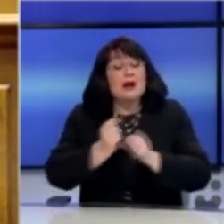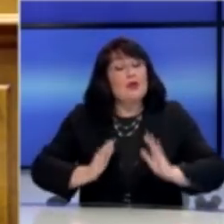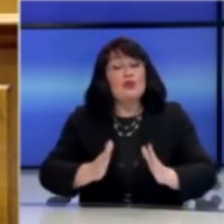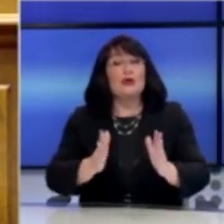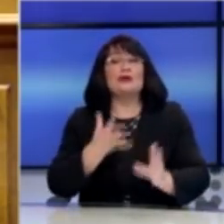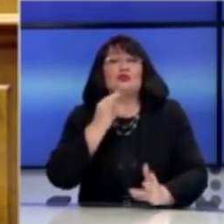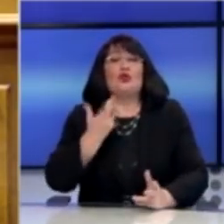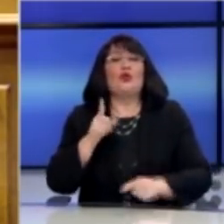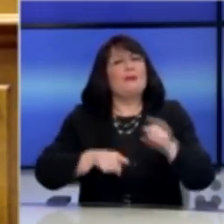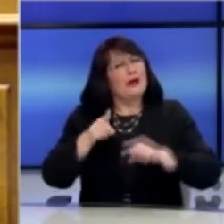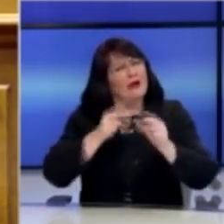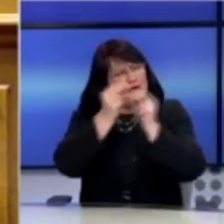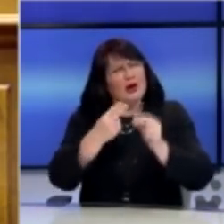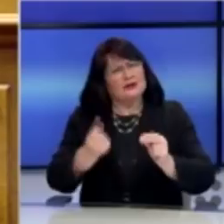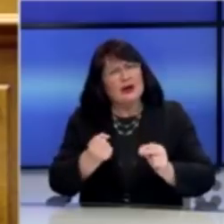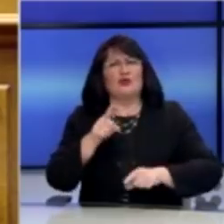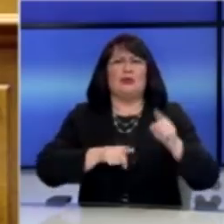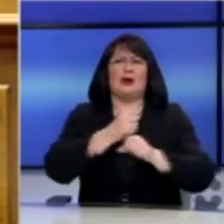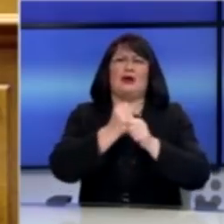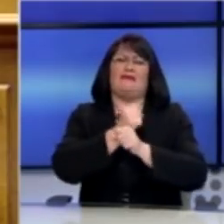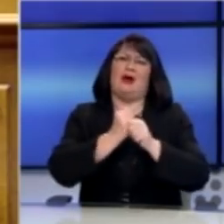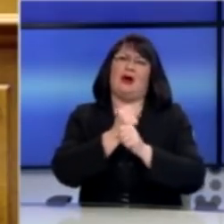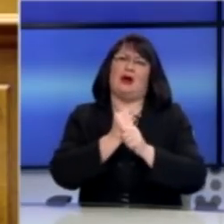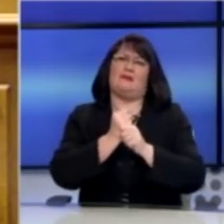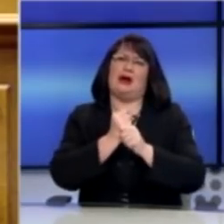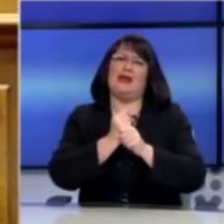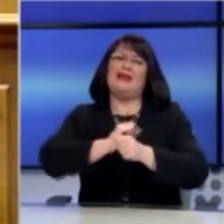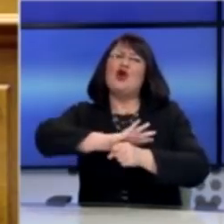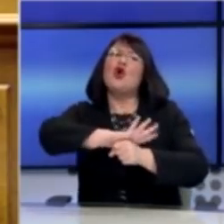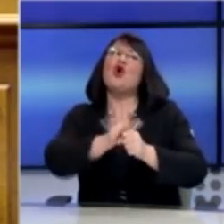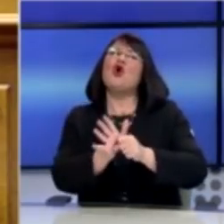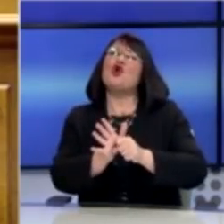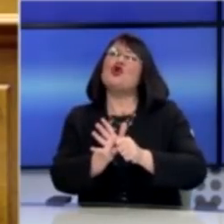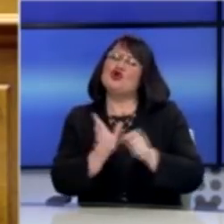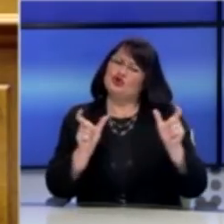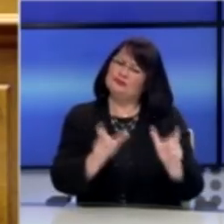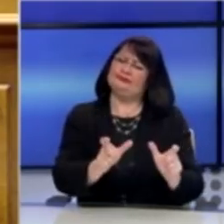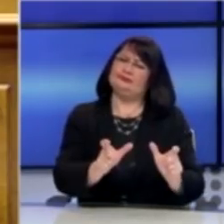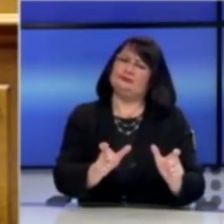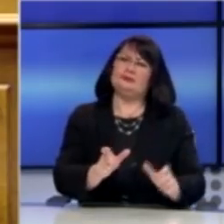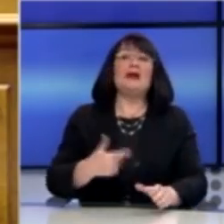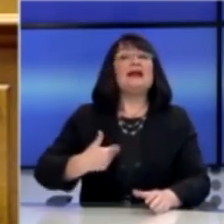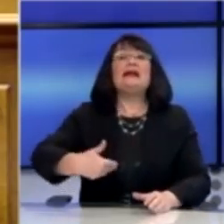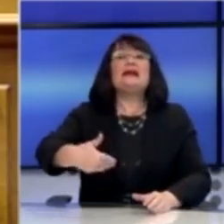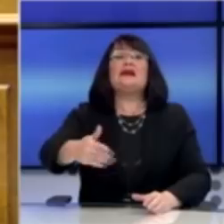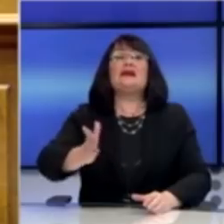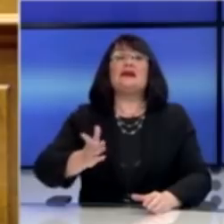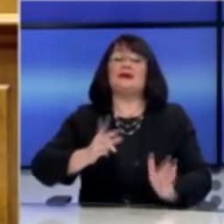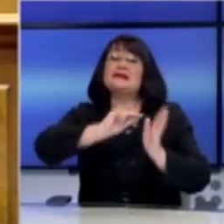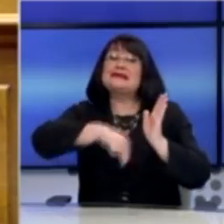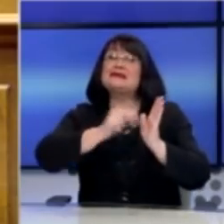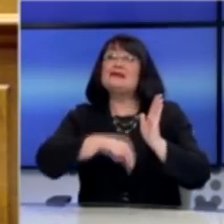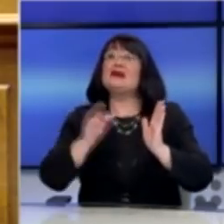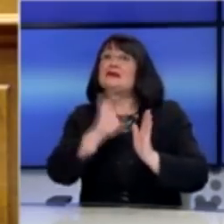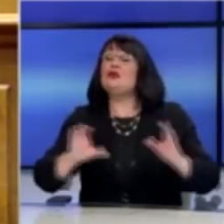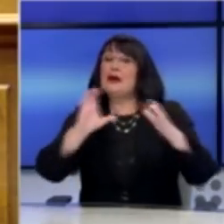που κάποια φαίνεται να έχουν αποτελέσματα ανάσχεσης της νόσου. Τι ακριβώς προβλέπουν οι συμβάσεις που έχει